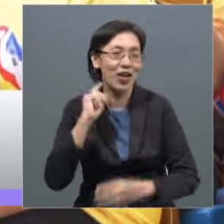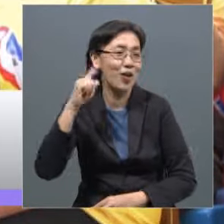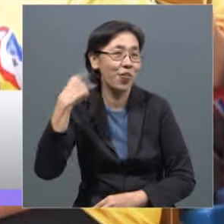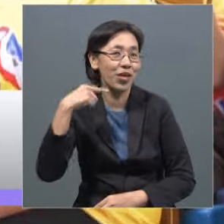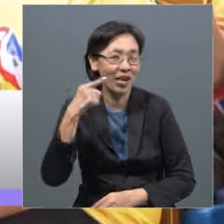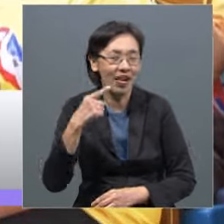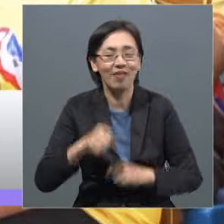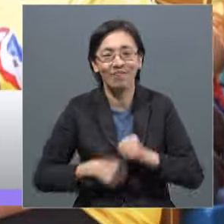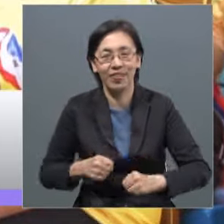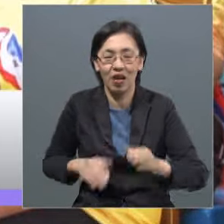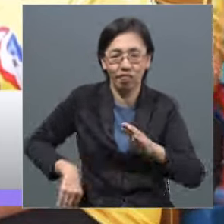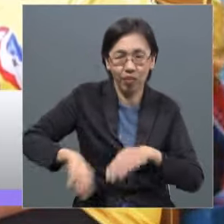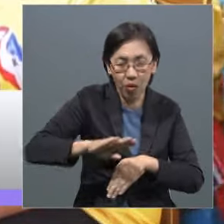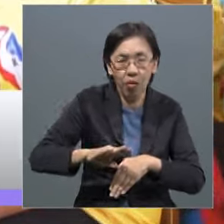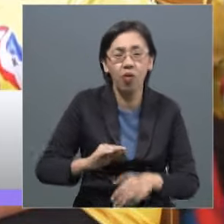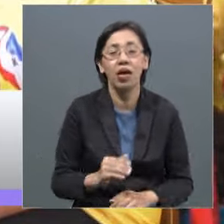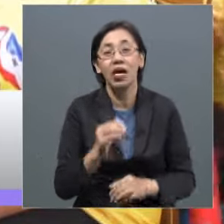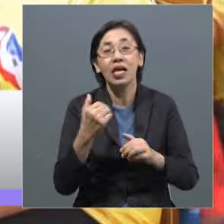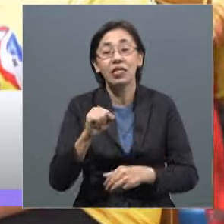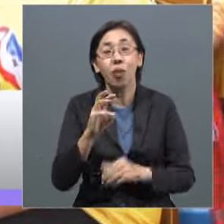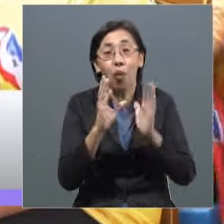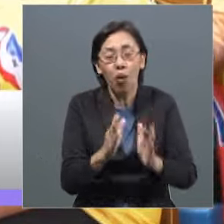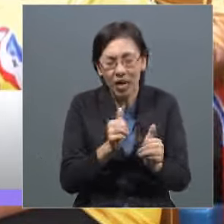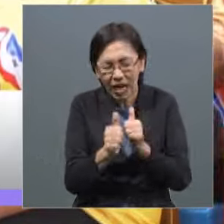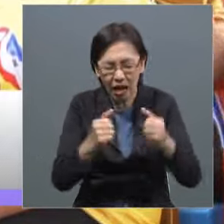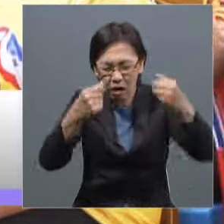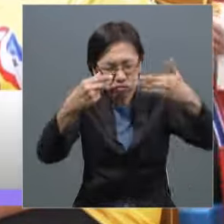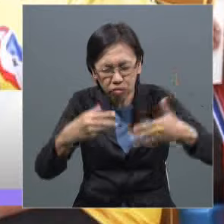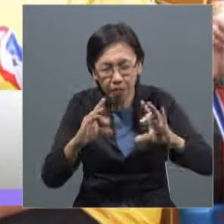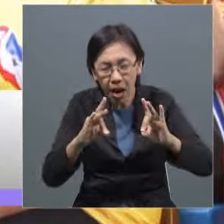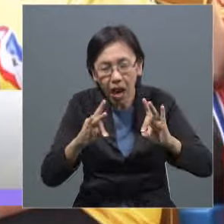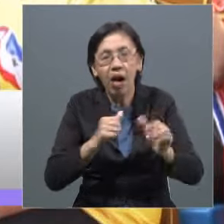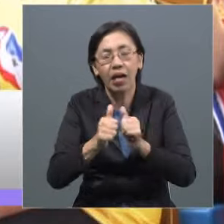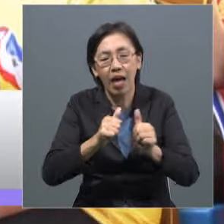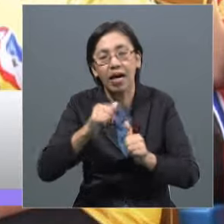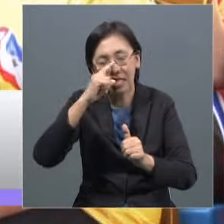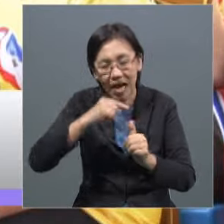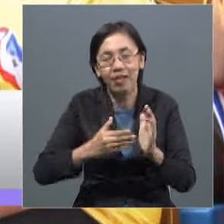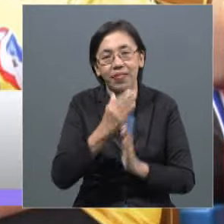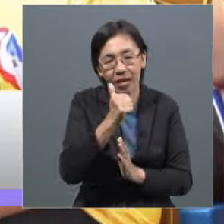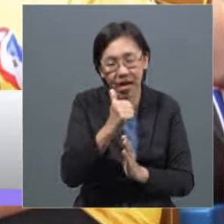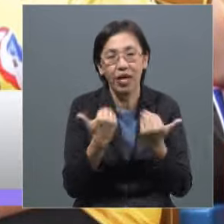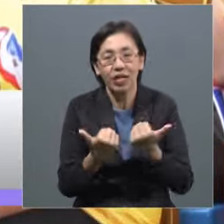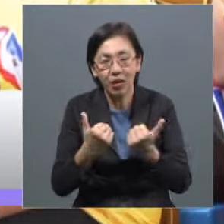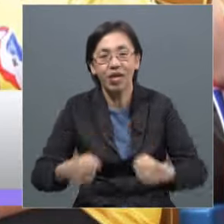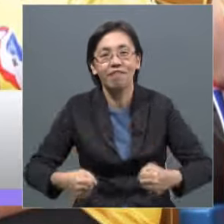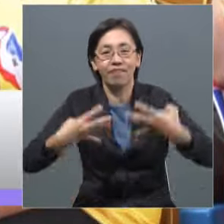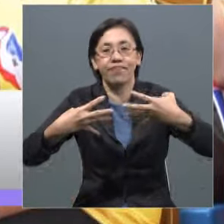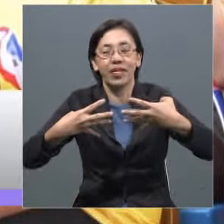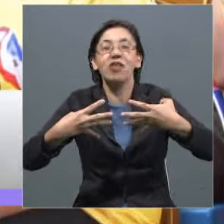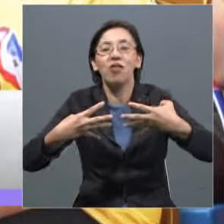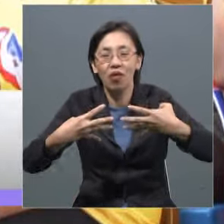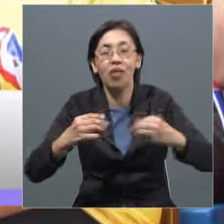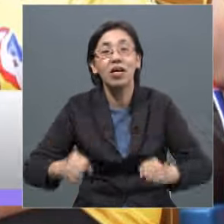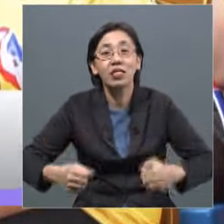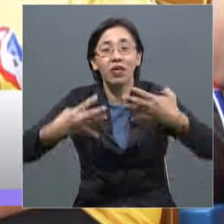ในรอบ16คนที่ผ่านมาน้องเทนนิสเนี่ยสามารถเอาชนะนักกีฬาจากโมร็อกโกได้สำเร็จตอนนี้เข้าสู่รอบก่อนรองชนะเลิศนะครับหรือรอบ